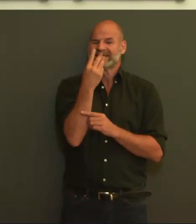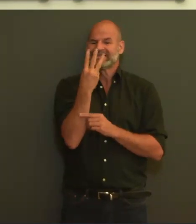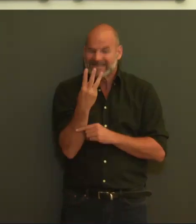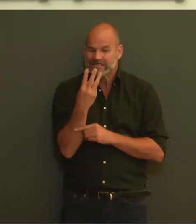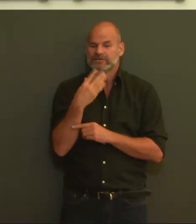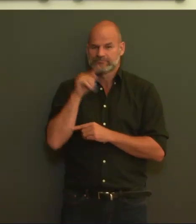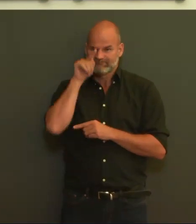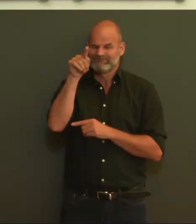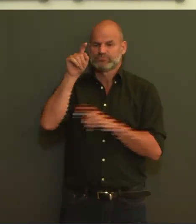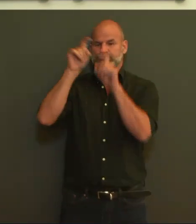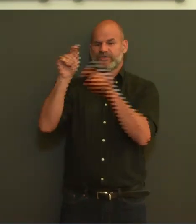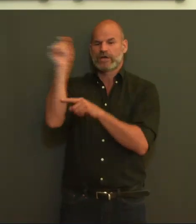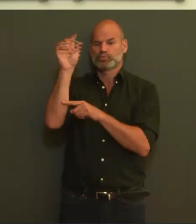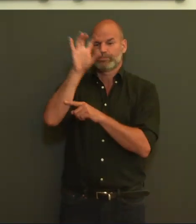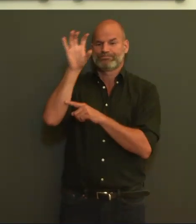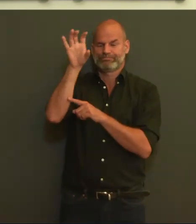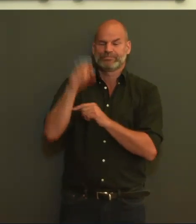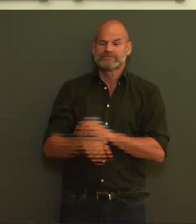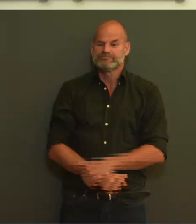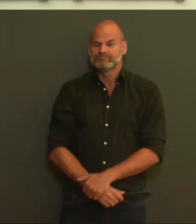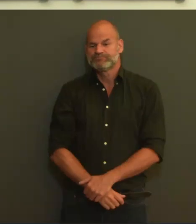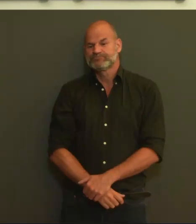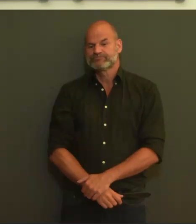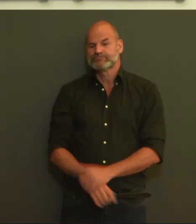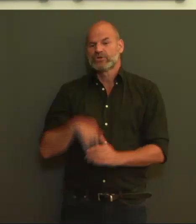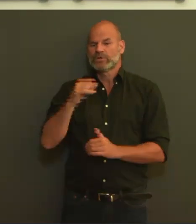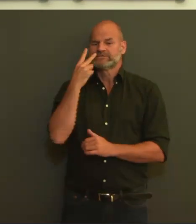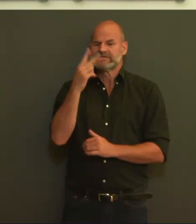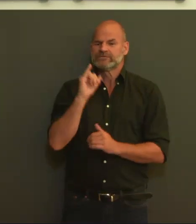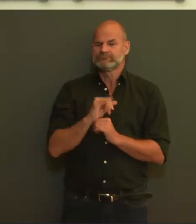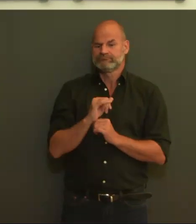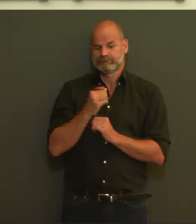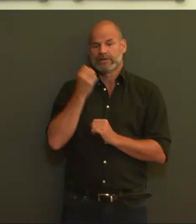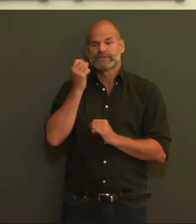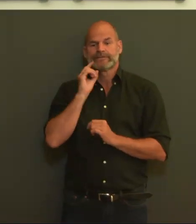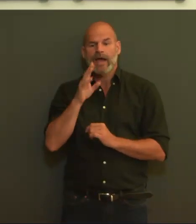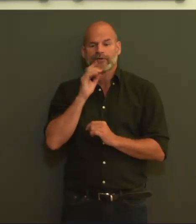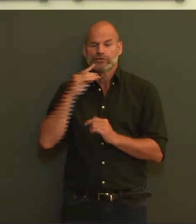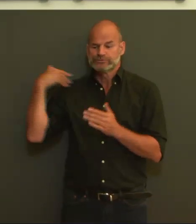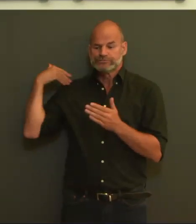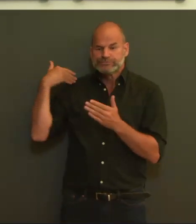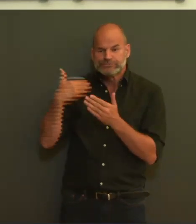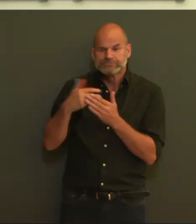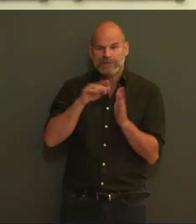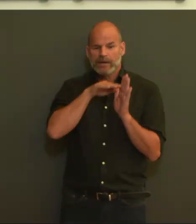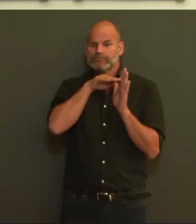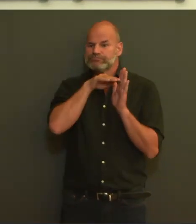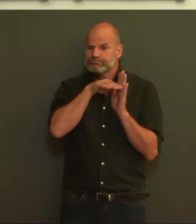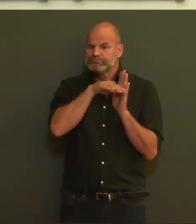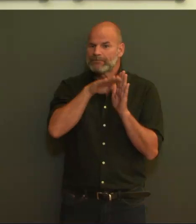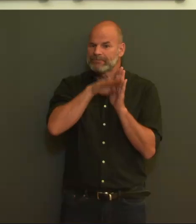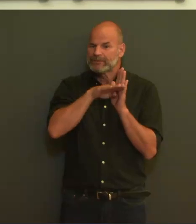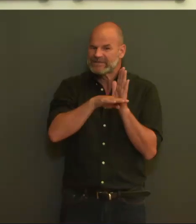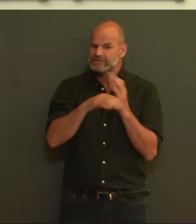dagen zien we dat in Antwerpen het aantal nieuwe gevallen geleidelijk aan het afnemen is. Vandaag opnieuw